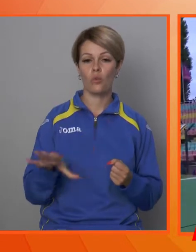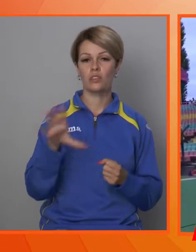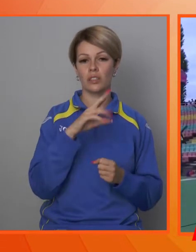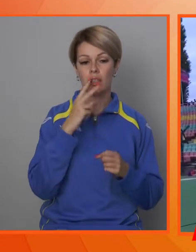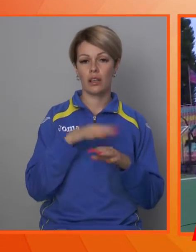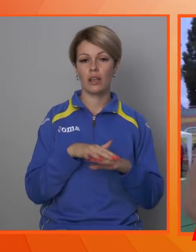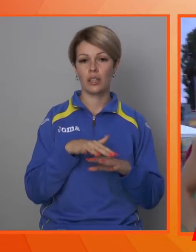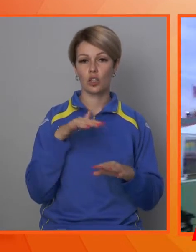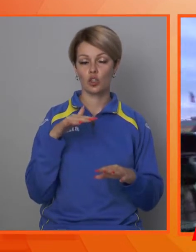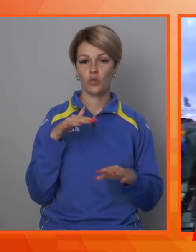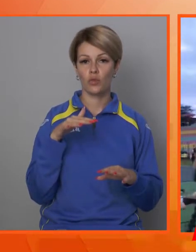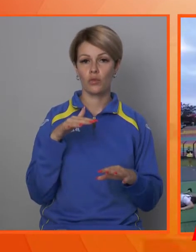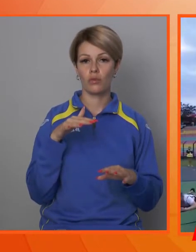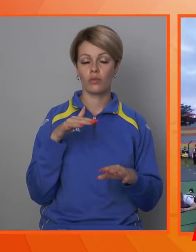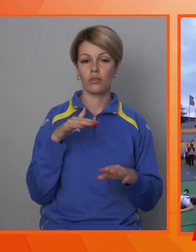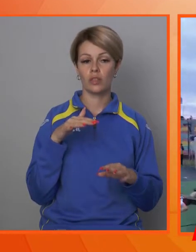глядачів